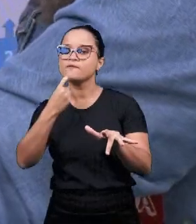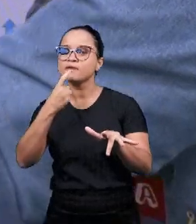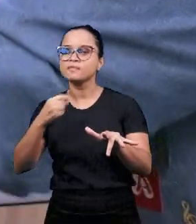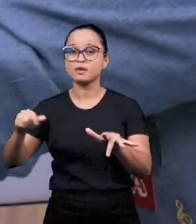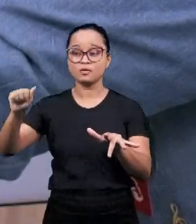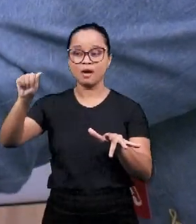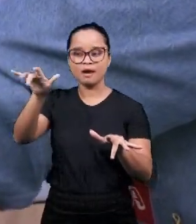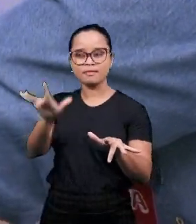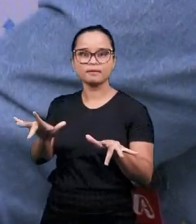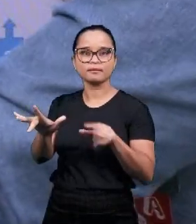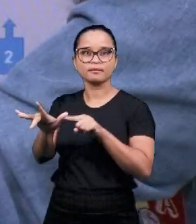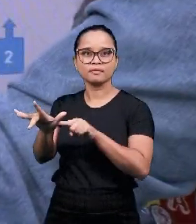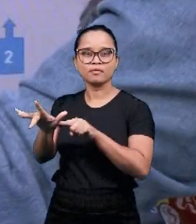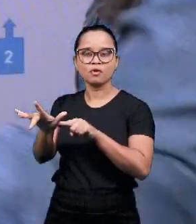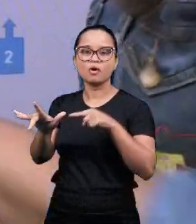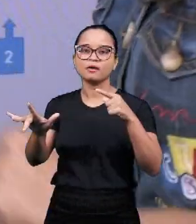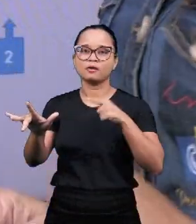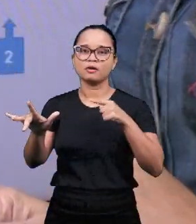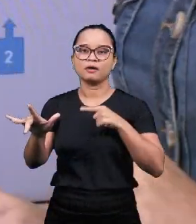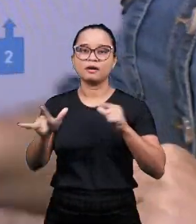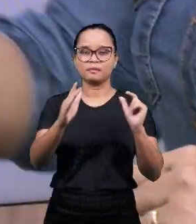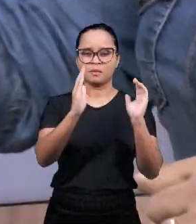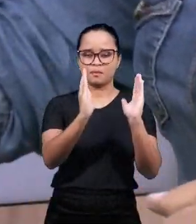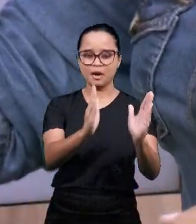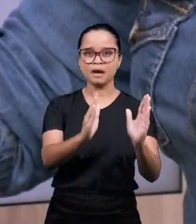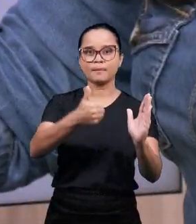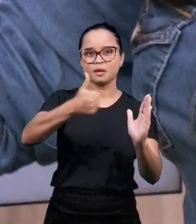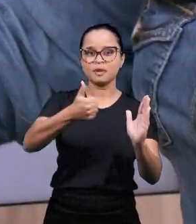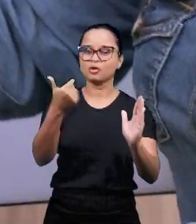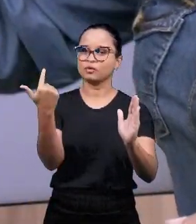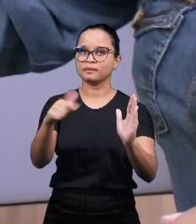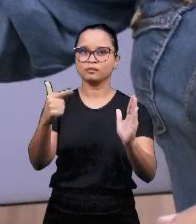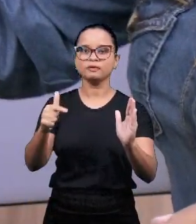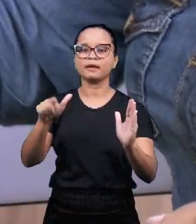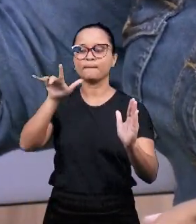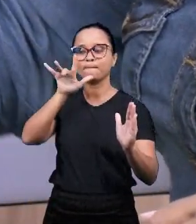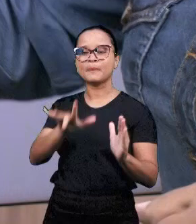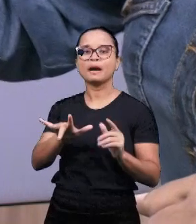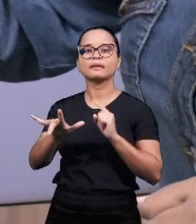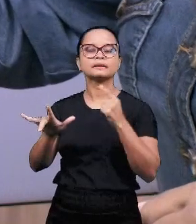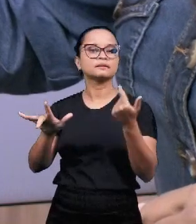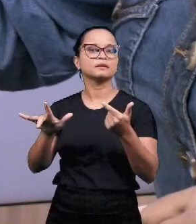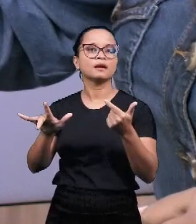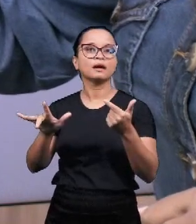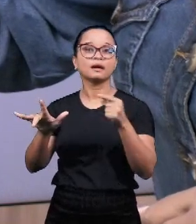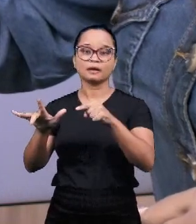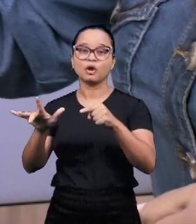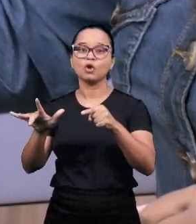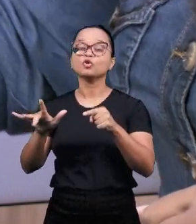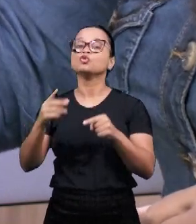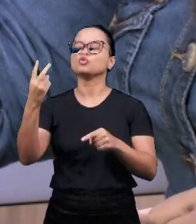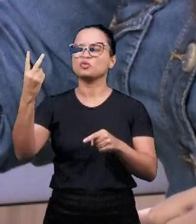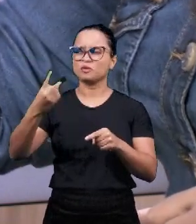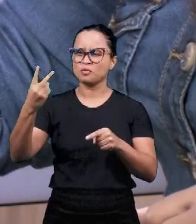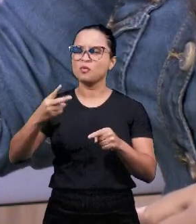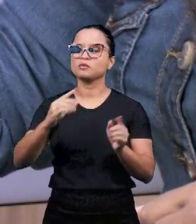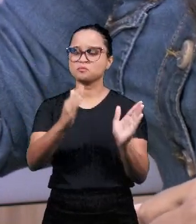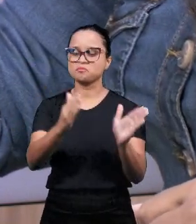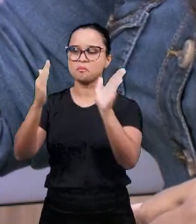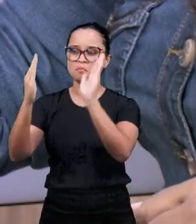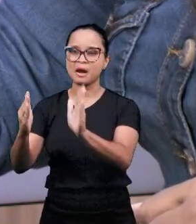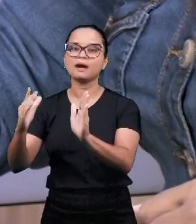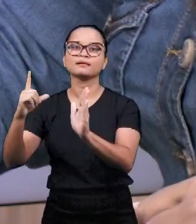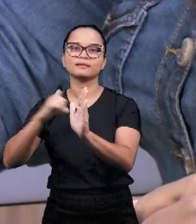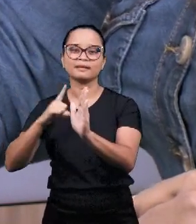nom. Le premier espace, il n'a pas d'accord. Et déjà dans le deuxième espace, on va jouer le